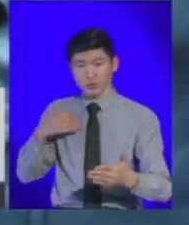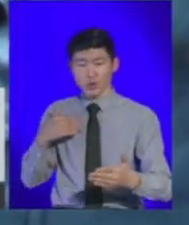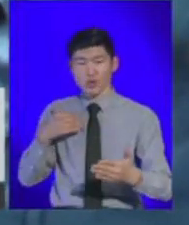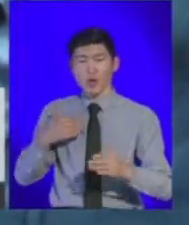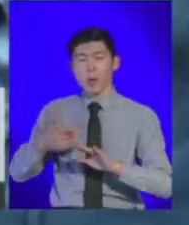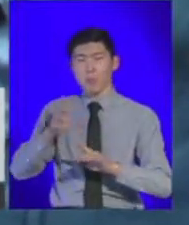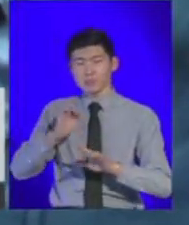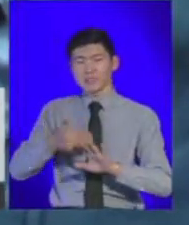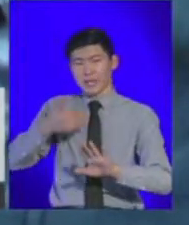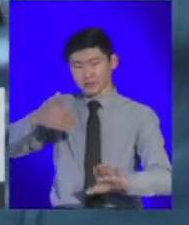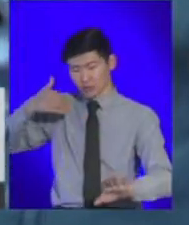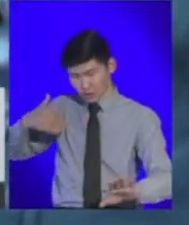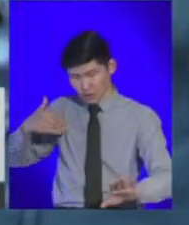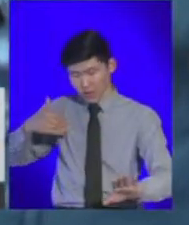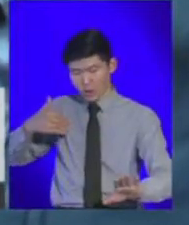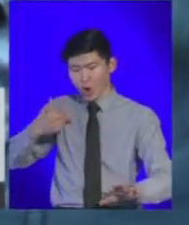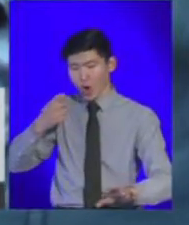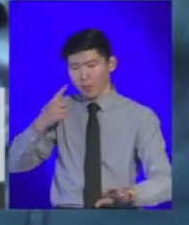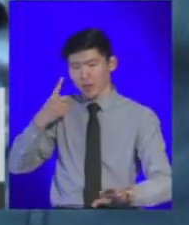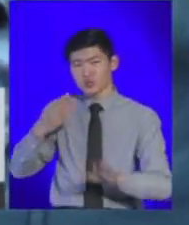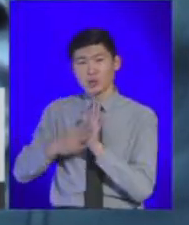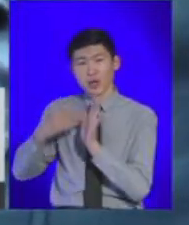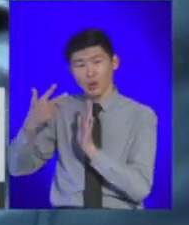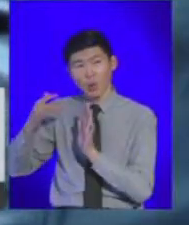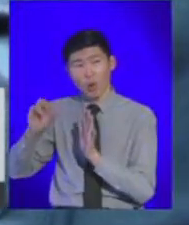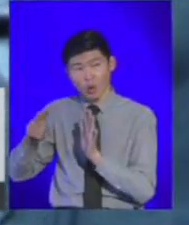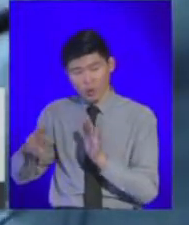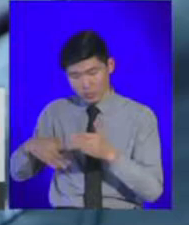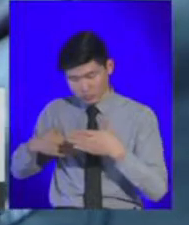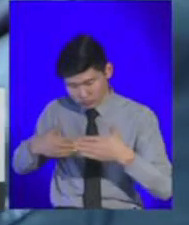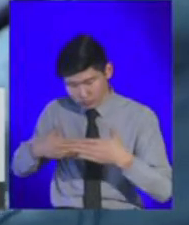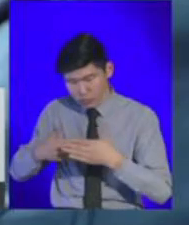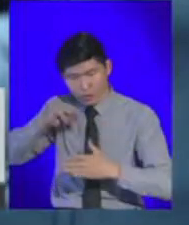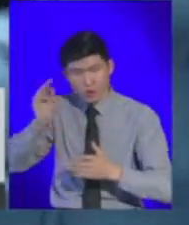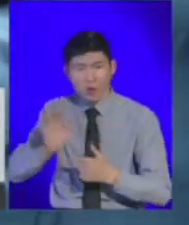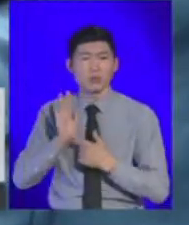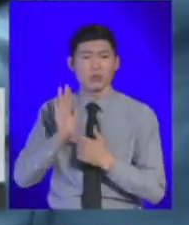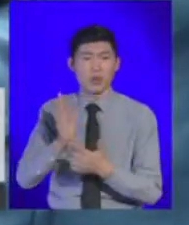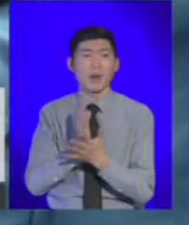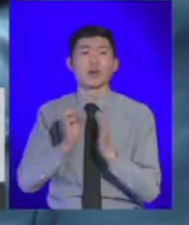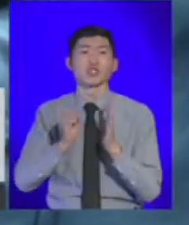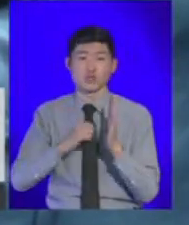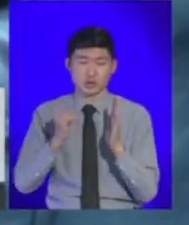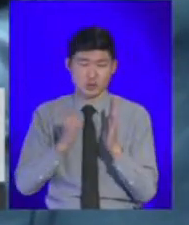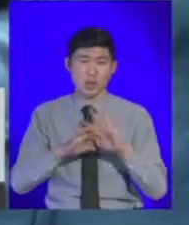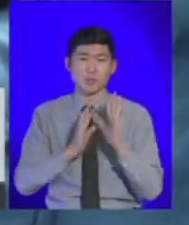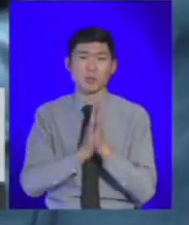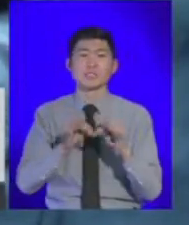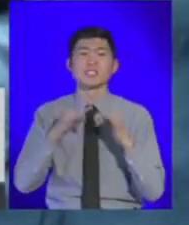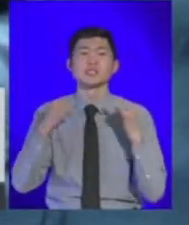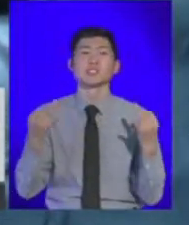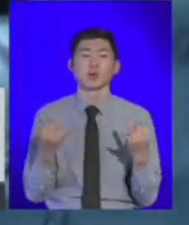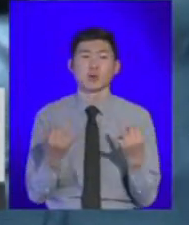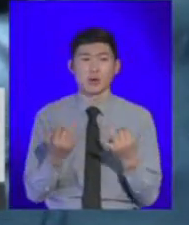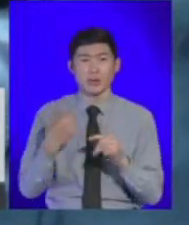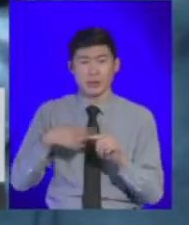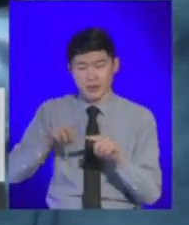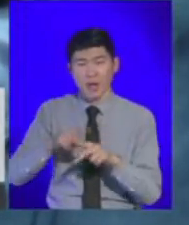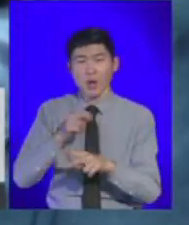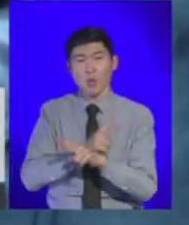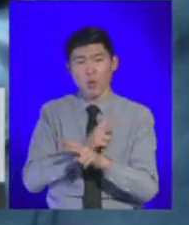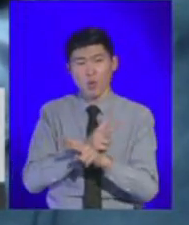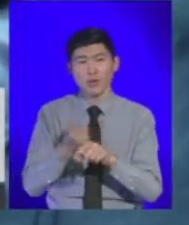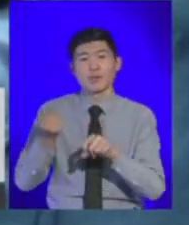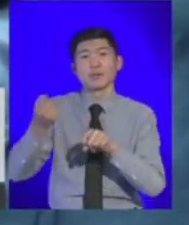одоо яах тийм ээ үйлчлэх ёстой. Энийг одоо нээлттэй болох хэрэгтэй гэсэн яг их хурлын магадгүй энэ дахиад хуулийн заалтан дээр